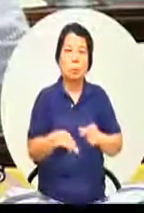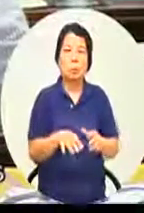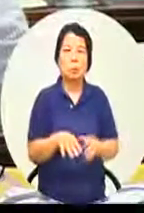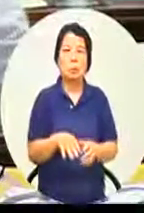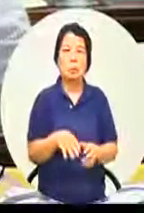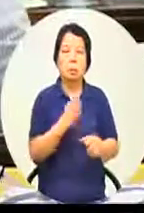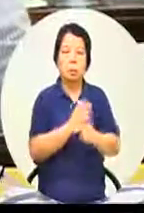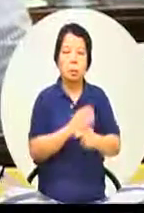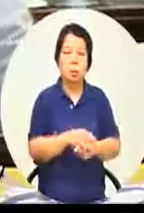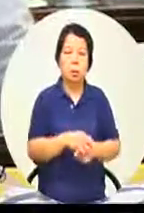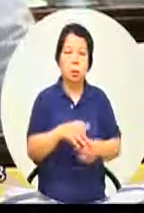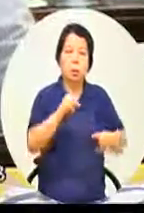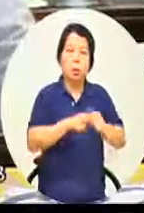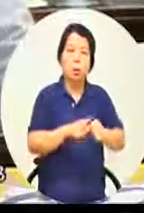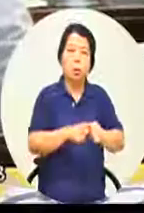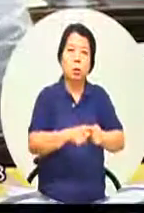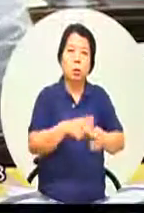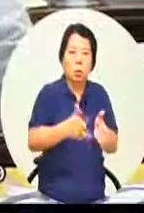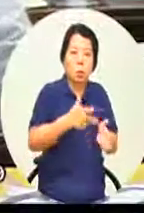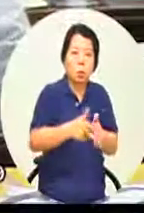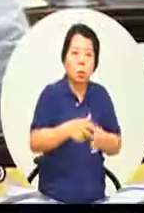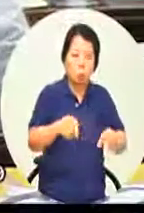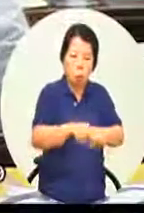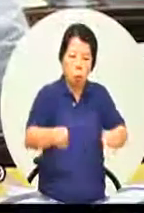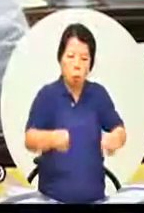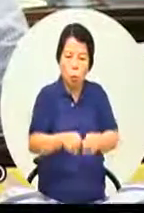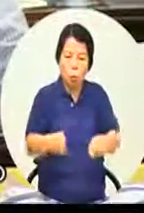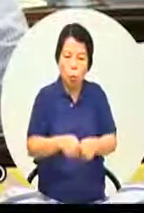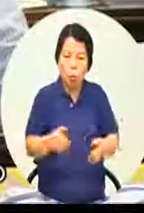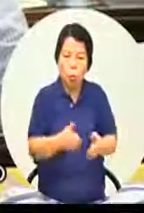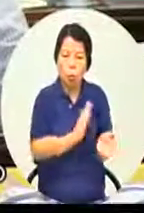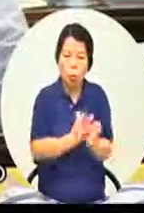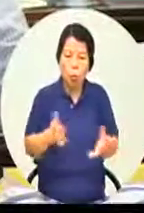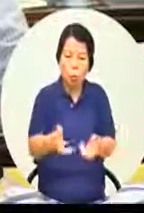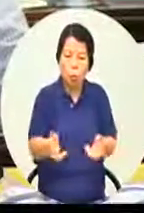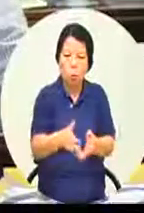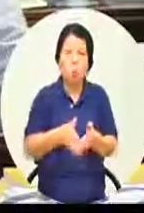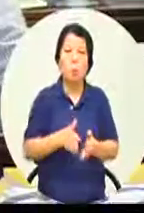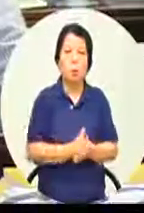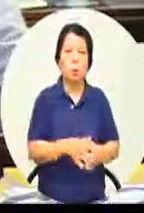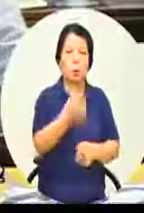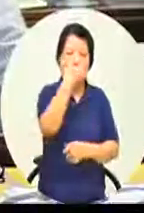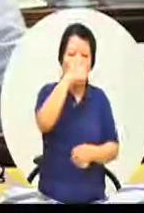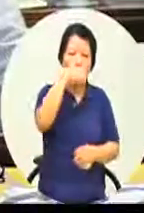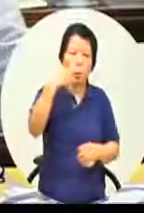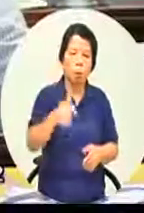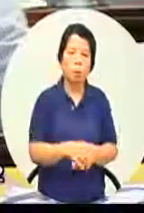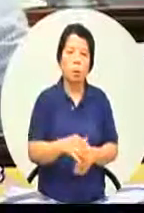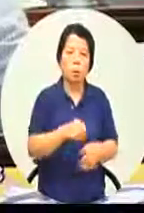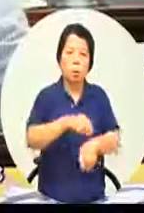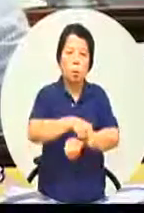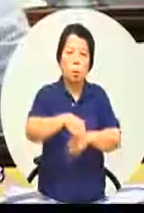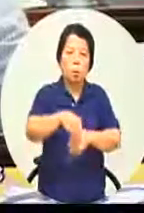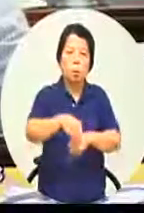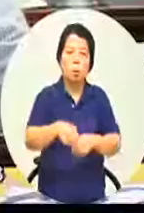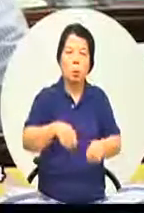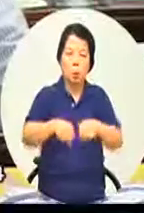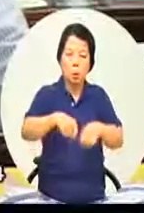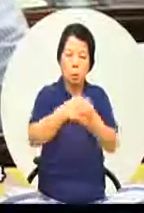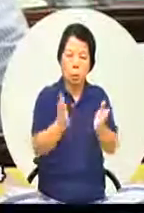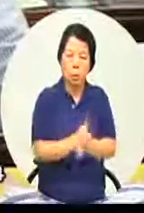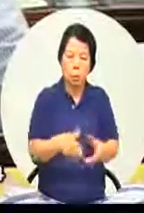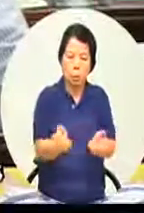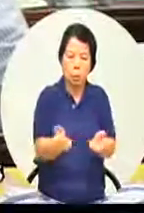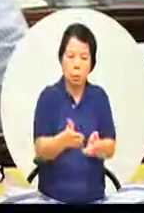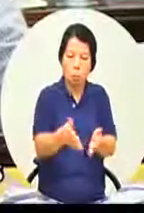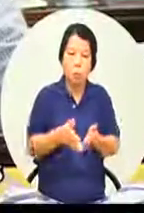可能中油管线没有处理好，所以要再去做管线的处理。那也包含凤山计划没有处理好，要去做处理。那到目